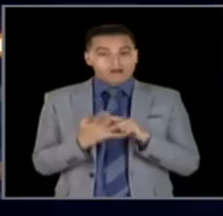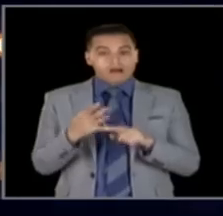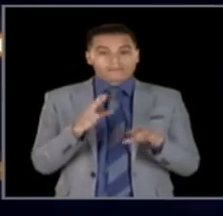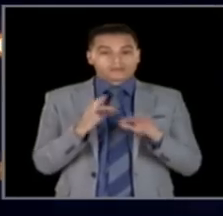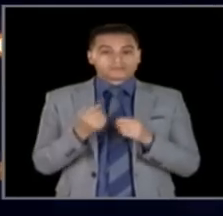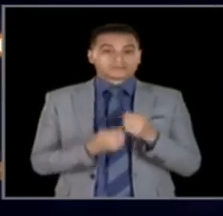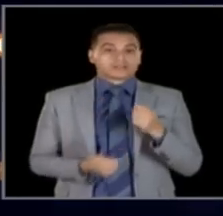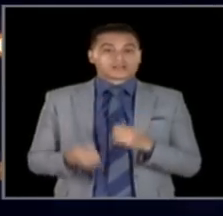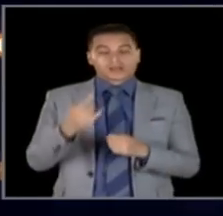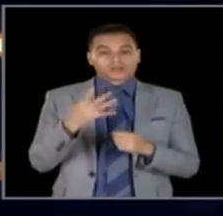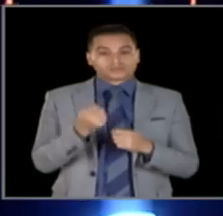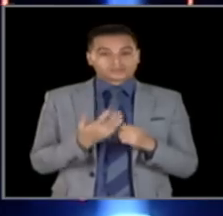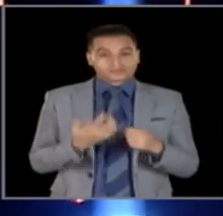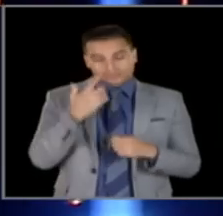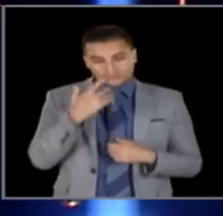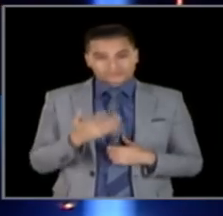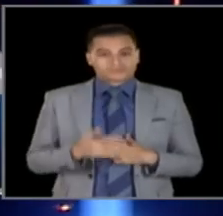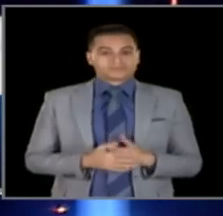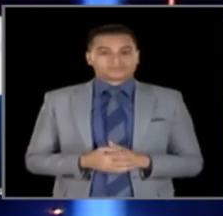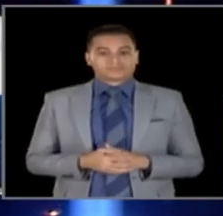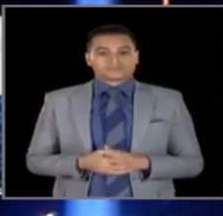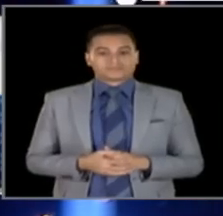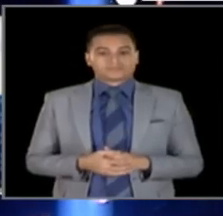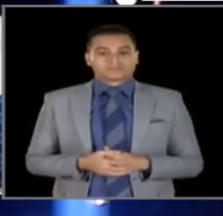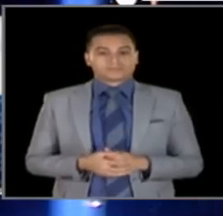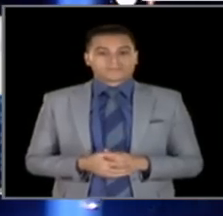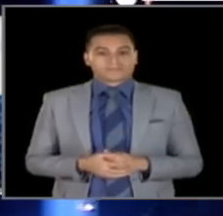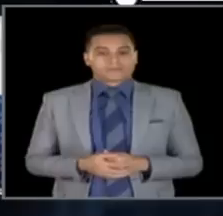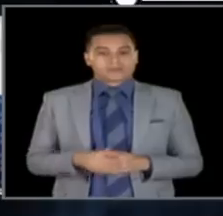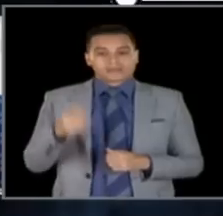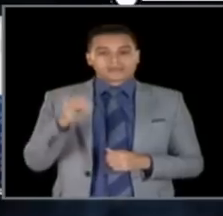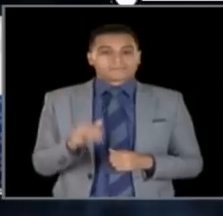4 اختيارات بزائد 10 او ناقص 5.